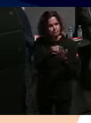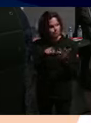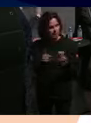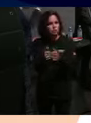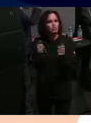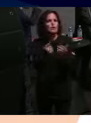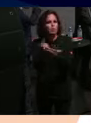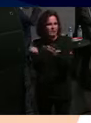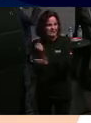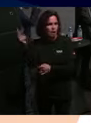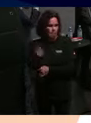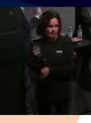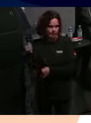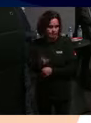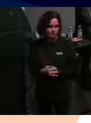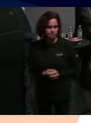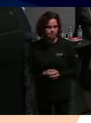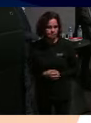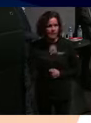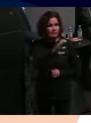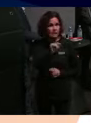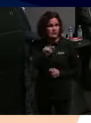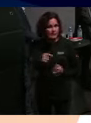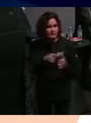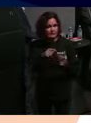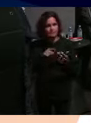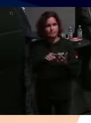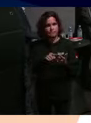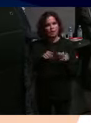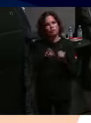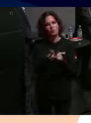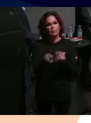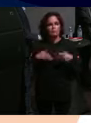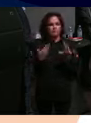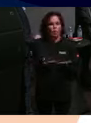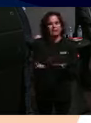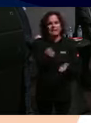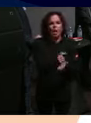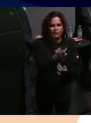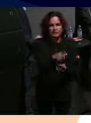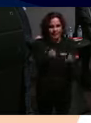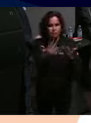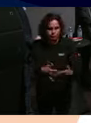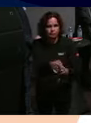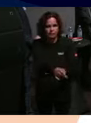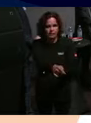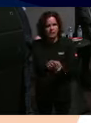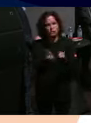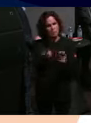potensial. Hva med CCS, som er license to operate, og som har vært ganske mye i media i det